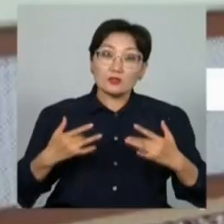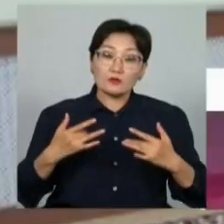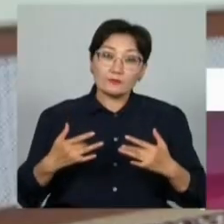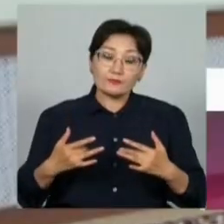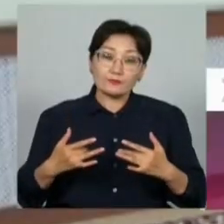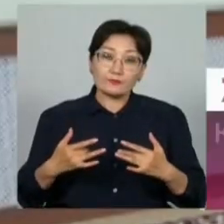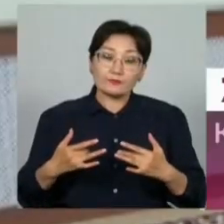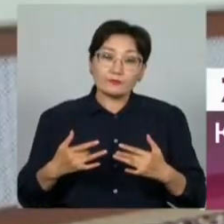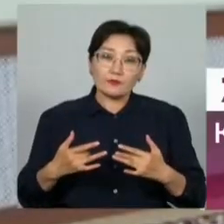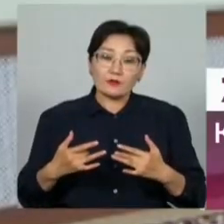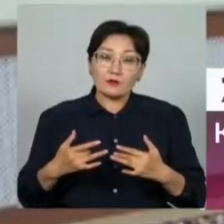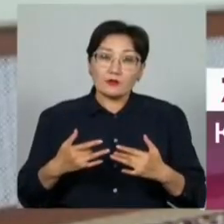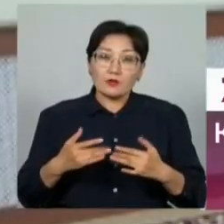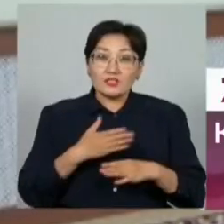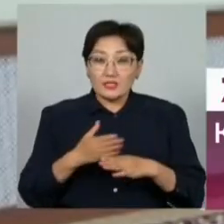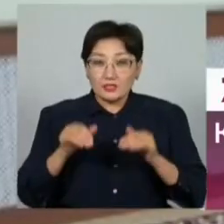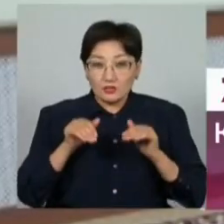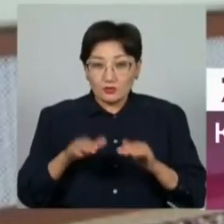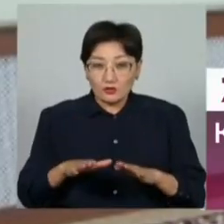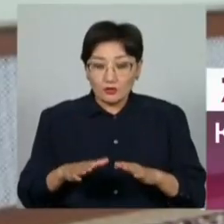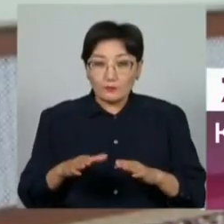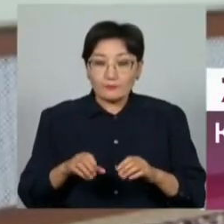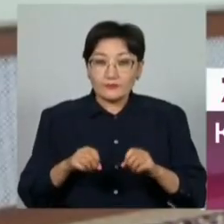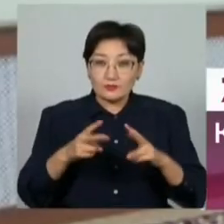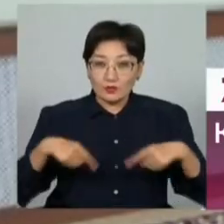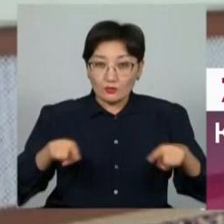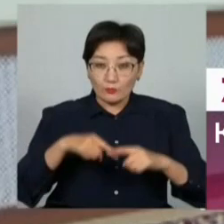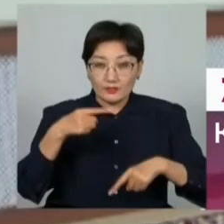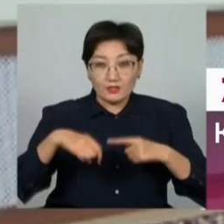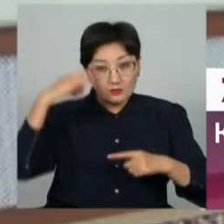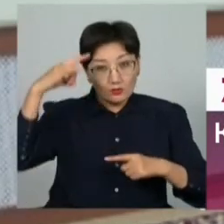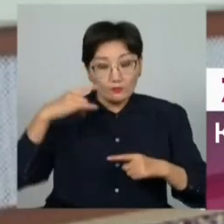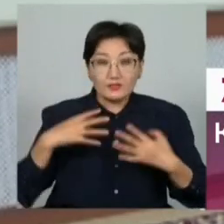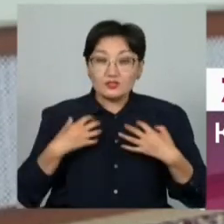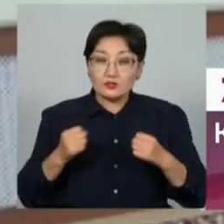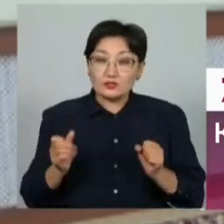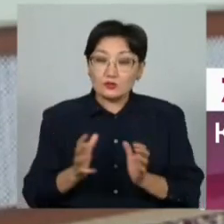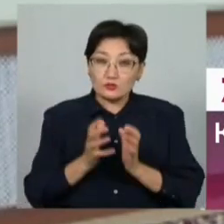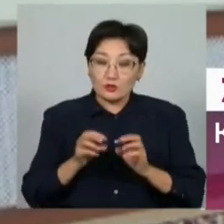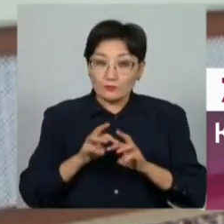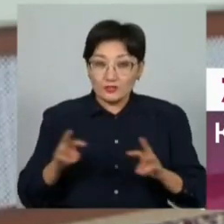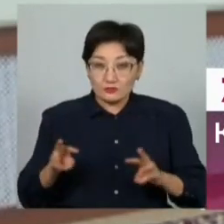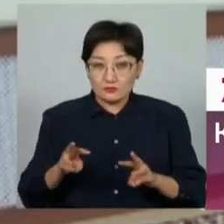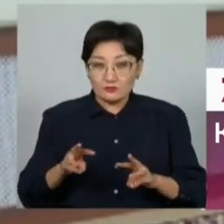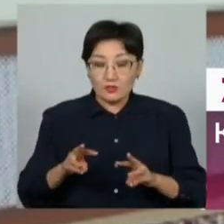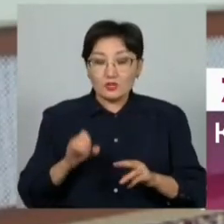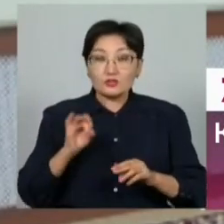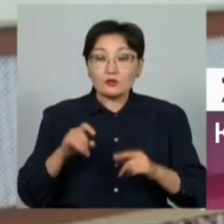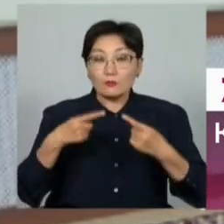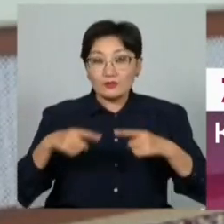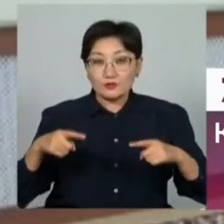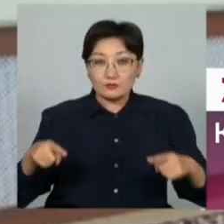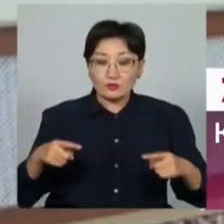шыққаннан кейін жасалынған әрекет біздің өкілетті органдар арқылы Қазақстанның денсаулық сақтау министрлігіне және де